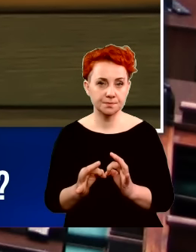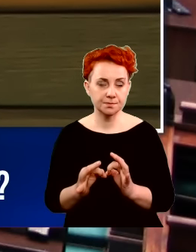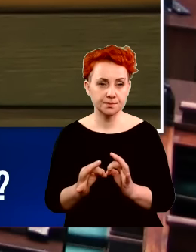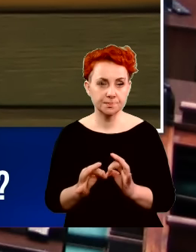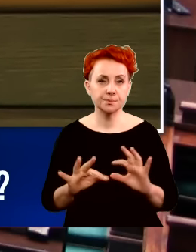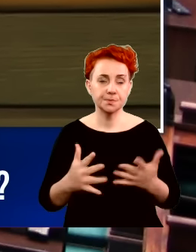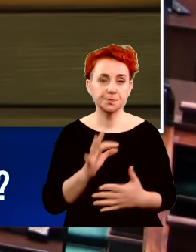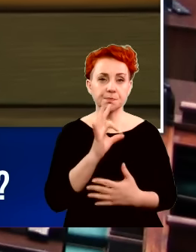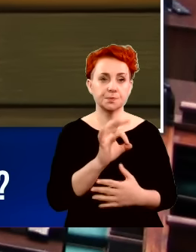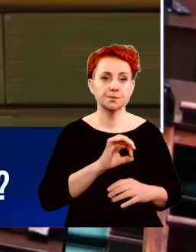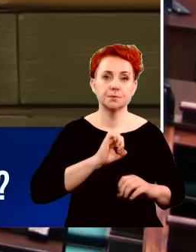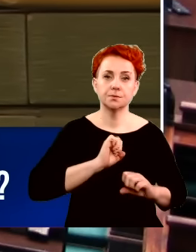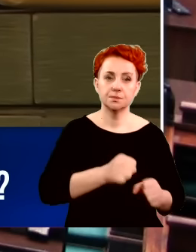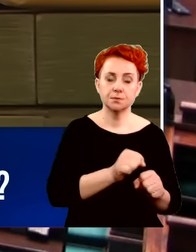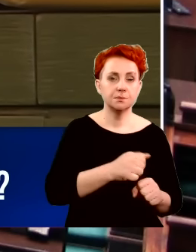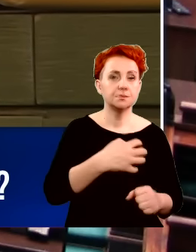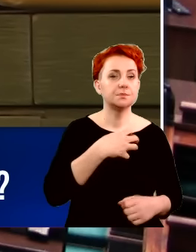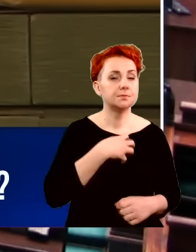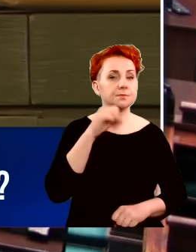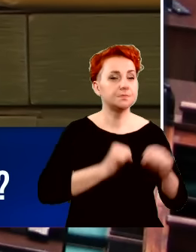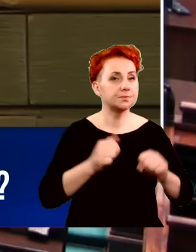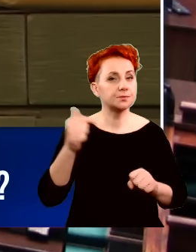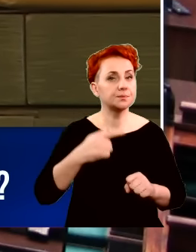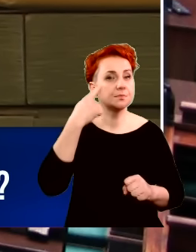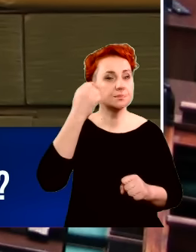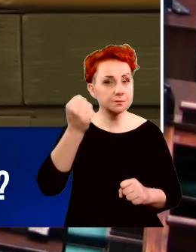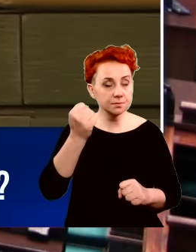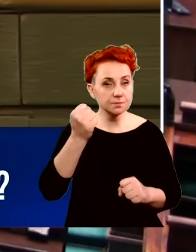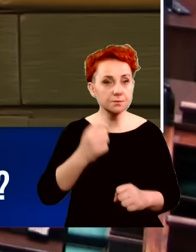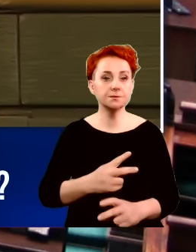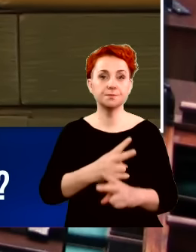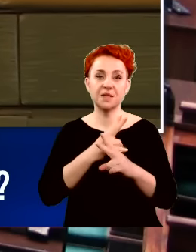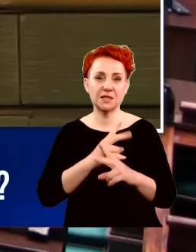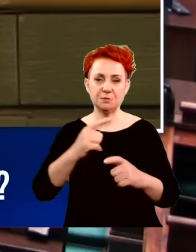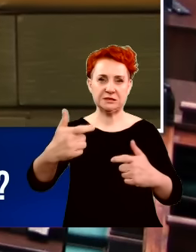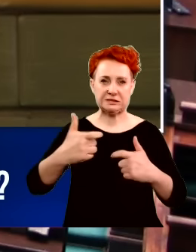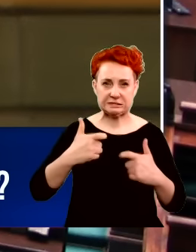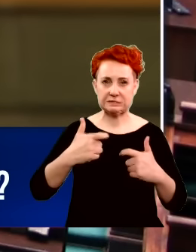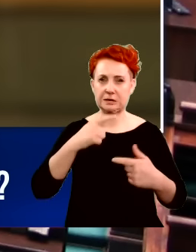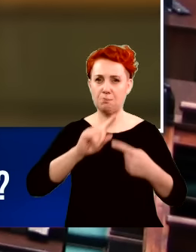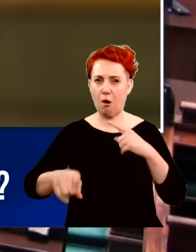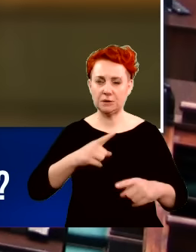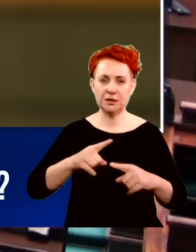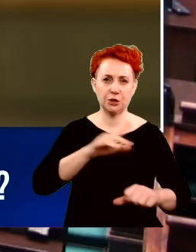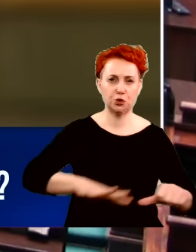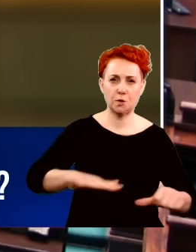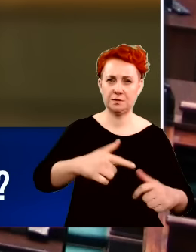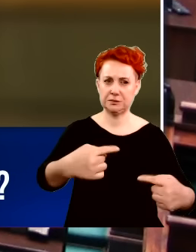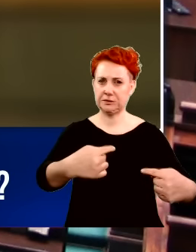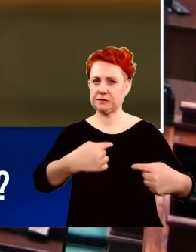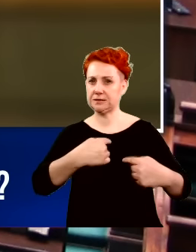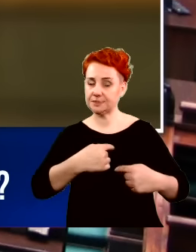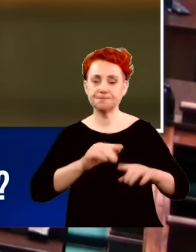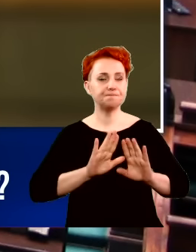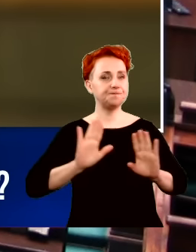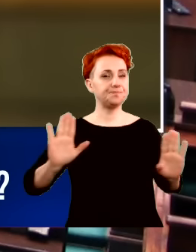działalności sędziowie pamiętali o tym iż niezależność od nacisków politycznych środowiskowych jest jedną